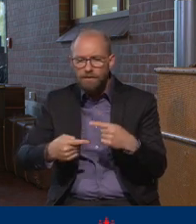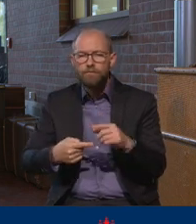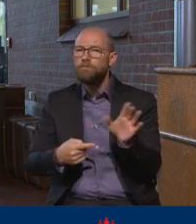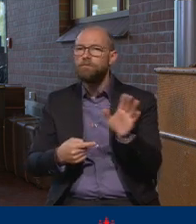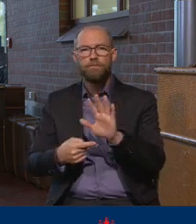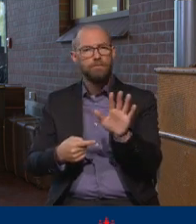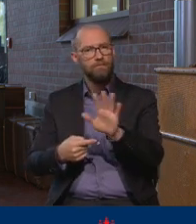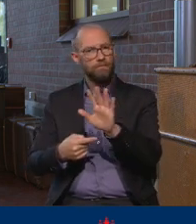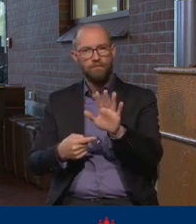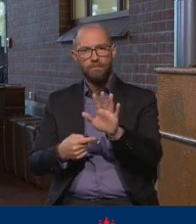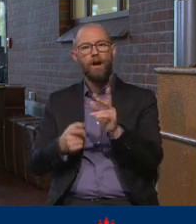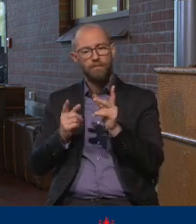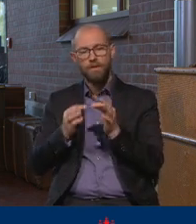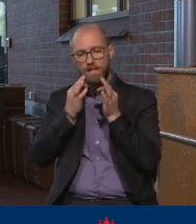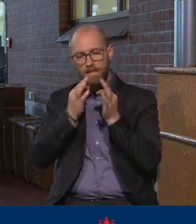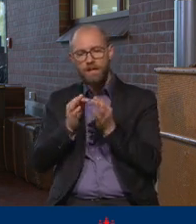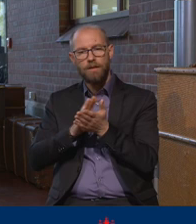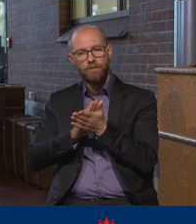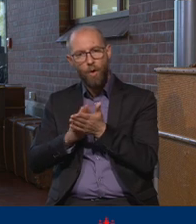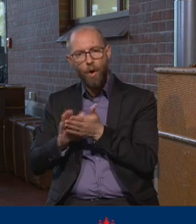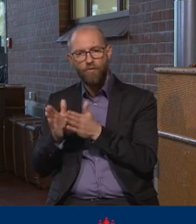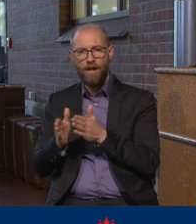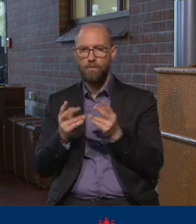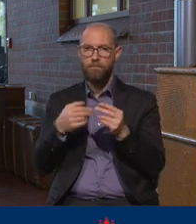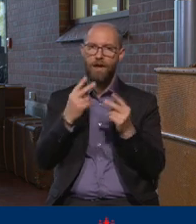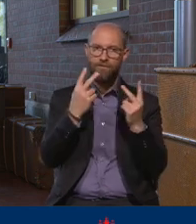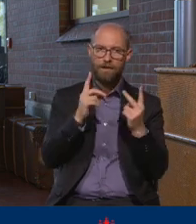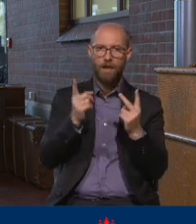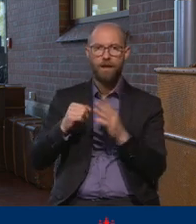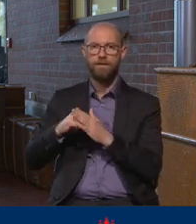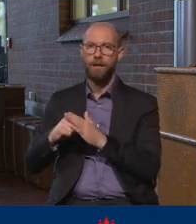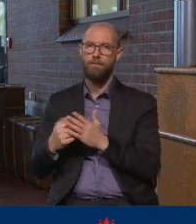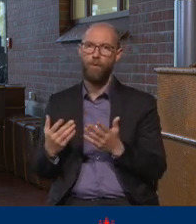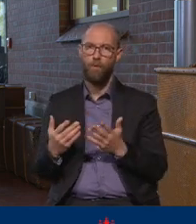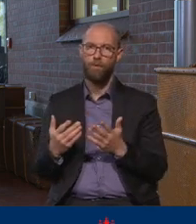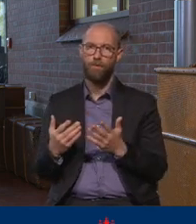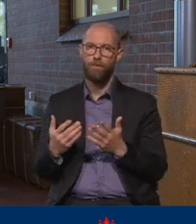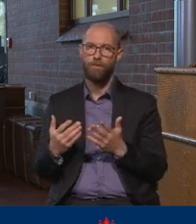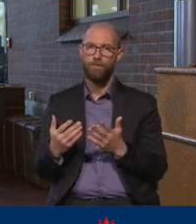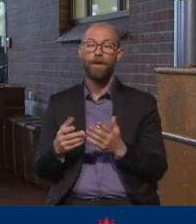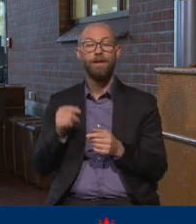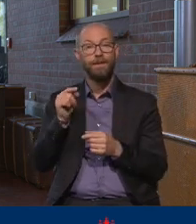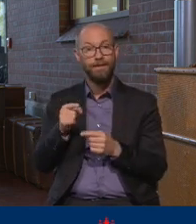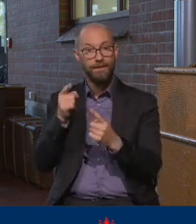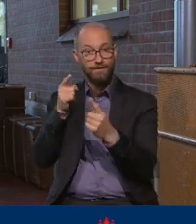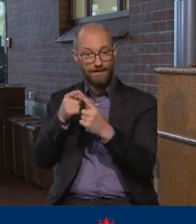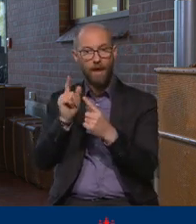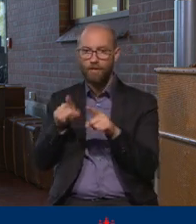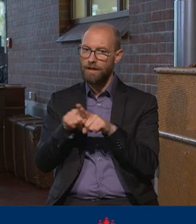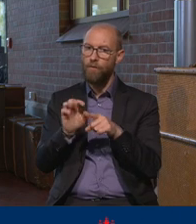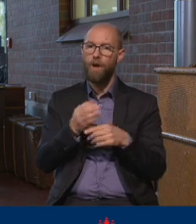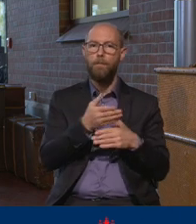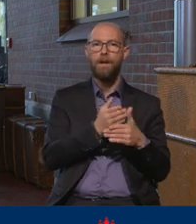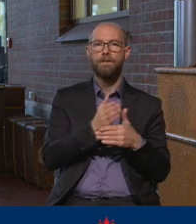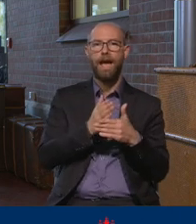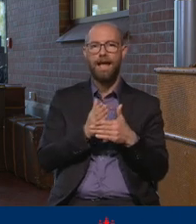überall sorgfalt vor tempo diese maxime gilt auch für die beteiligungsangebote im rahmen